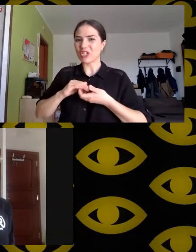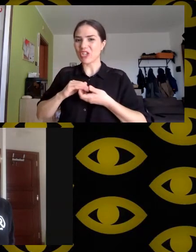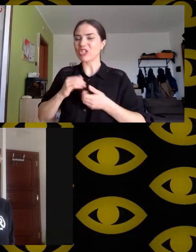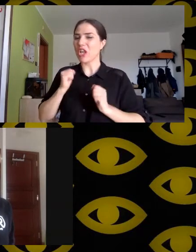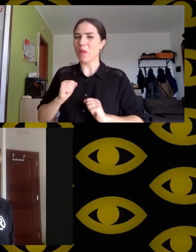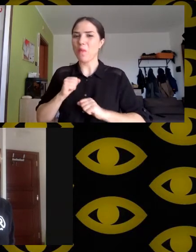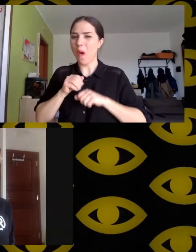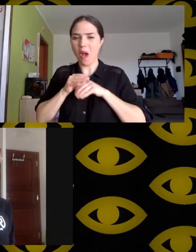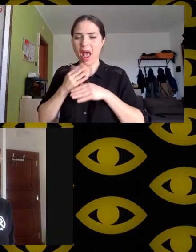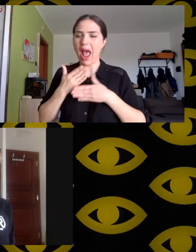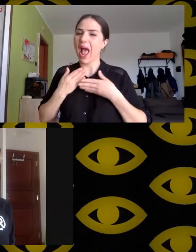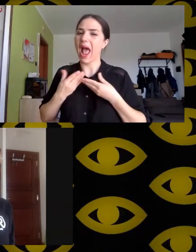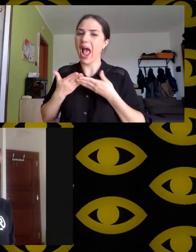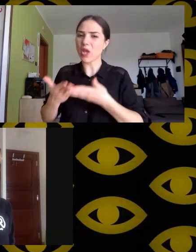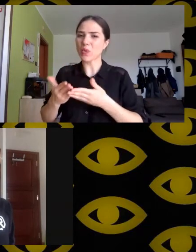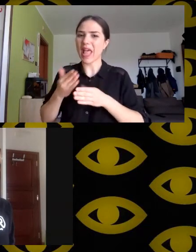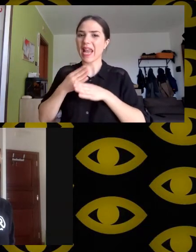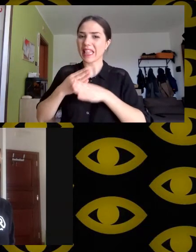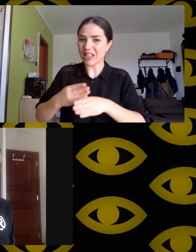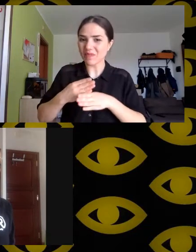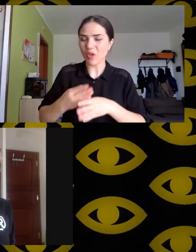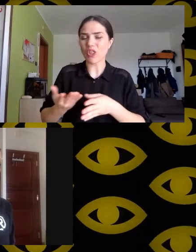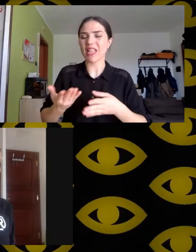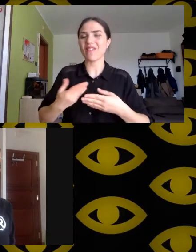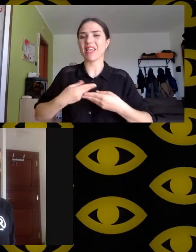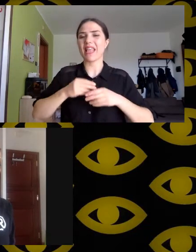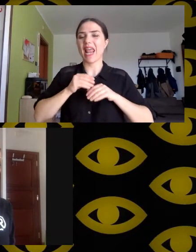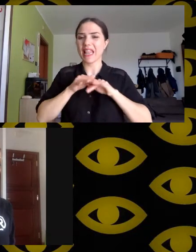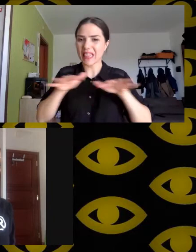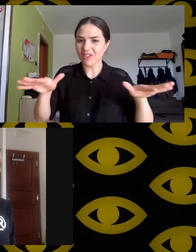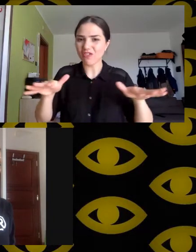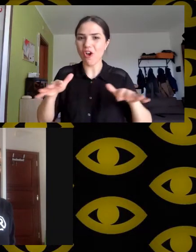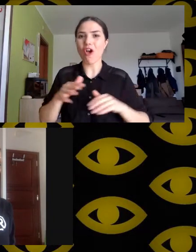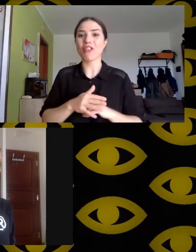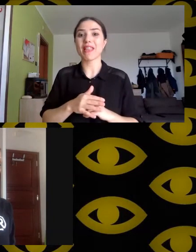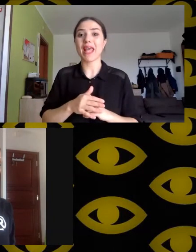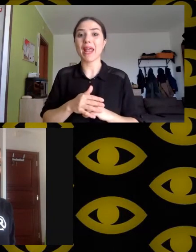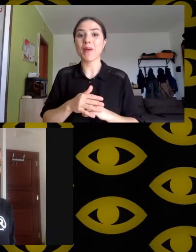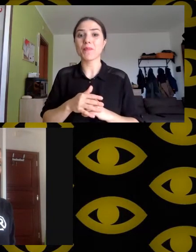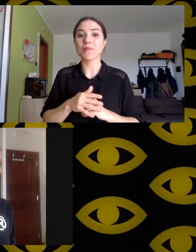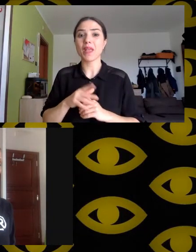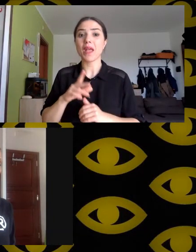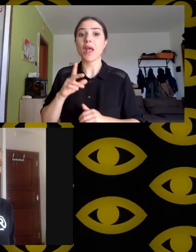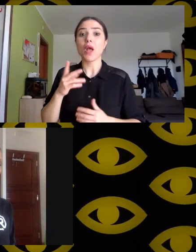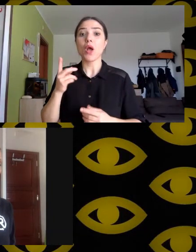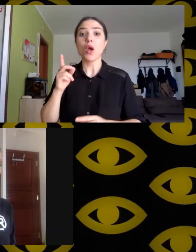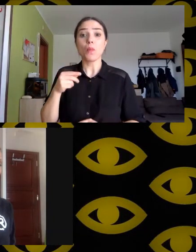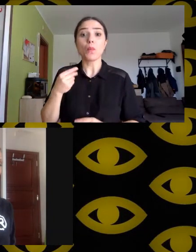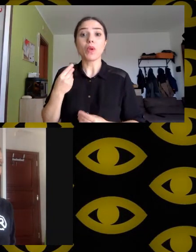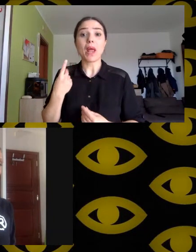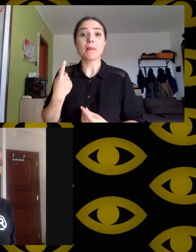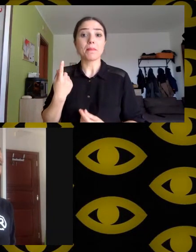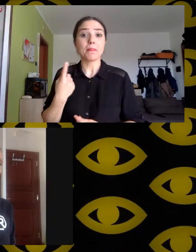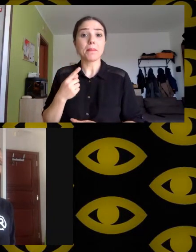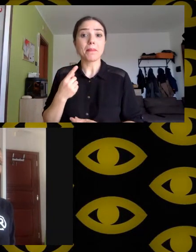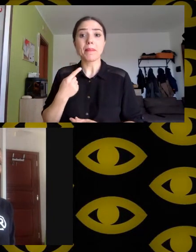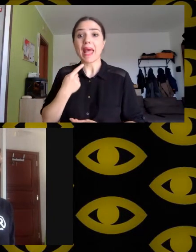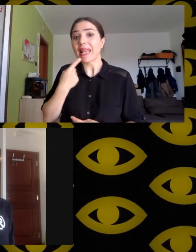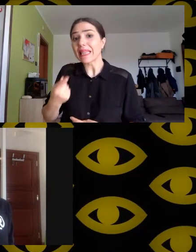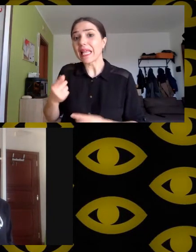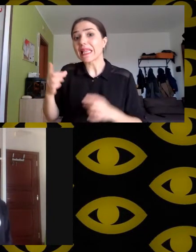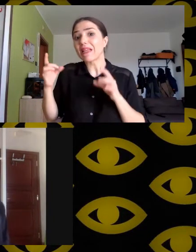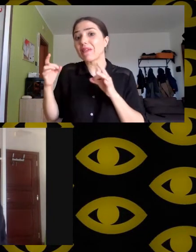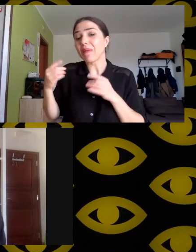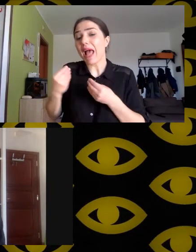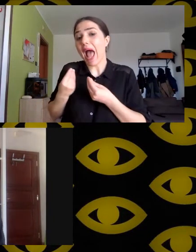tutorial, anche per diffonderli, divulgarli e eventualmente anche per fornirti proprio dei feedback, perché alla fine è proprio